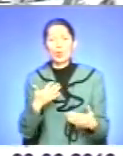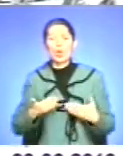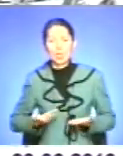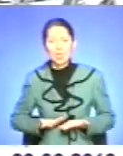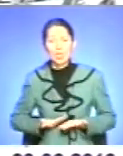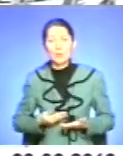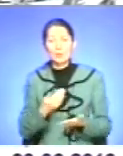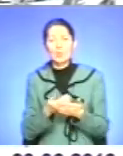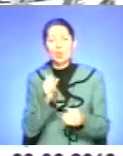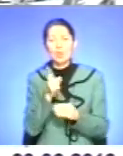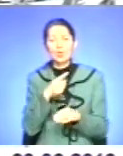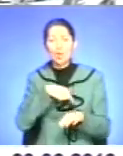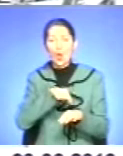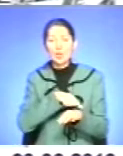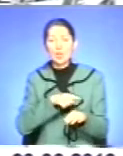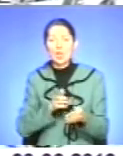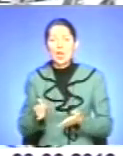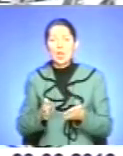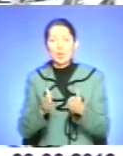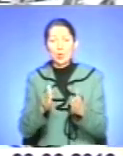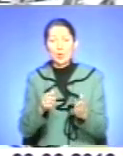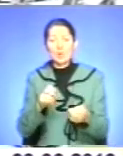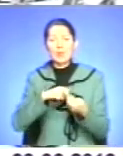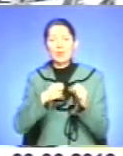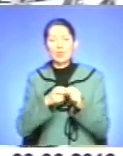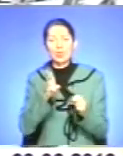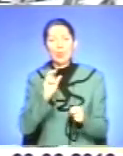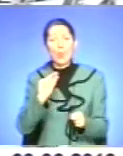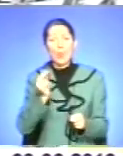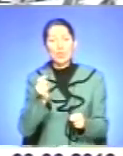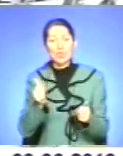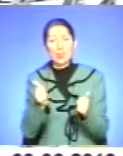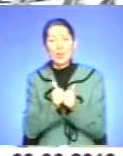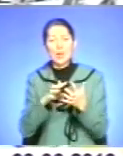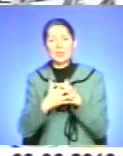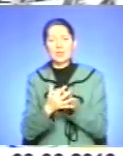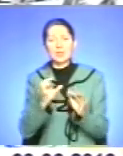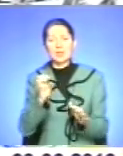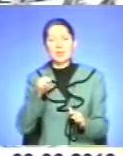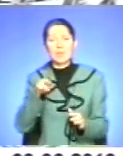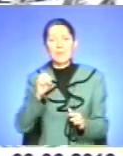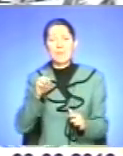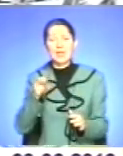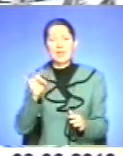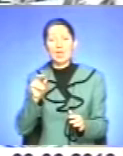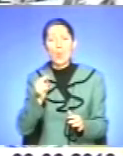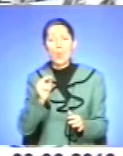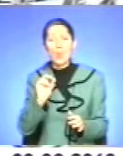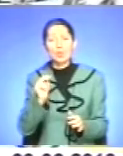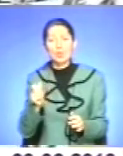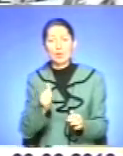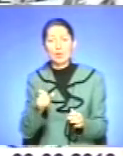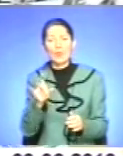11 години на автодорозі Івано-Франківськ-Бучач біля села Старі Петриківські Бучацького району водій автомобіля